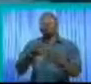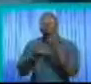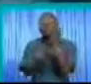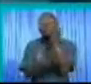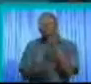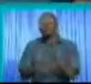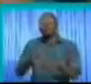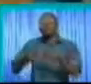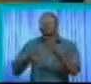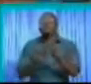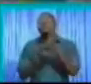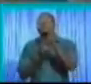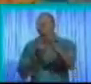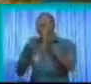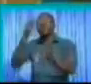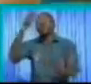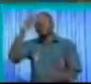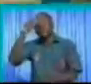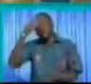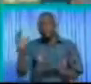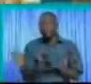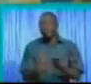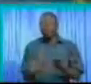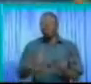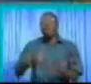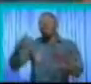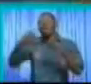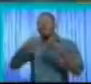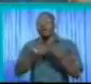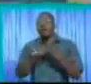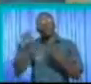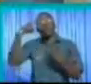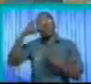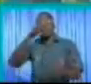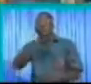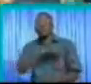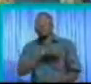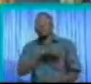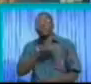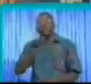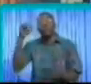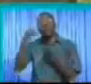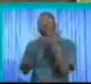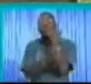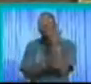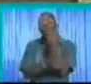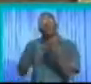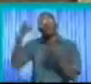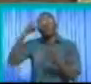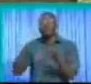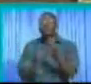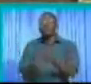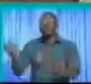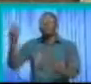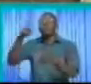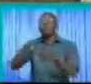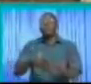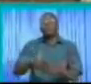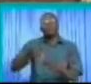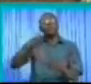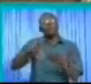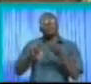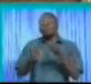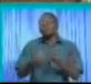son savoir et son savoir-faire en vue de conquérir davantage la clientèle. Les pays hôtes participent avec un nombre